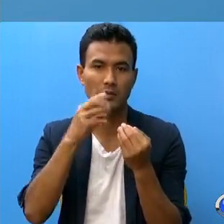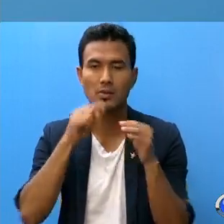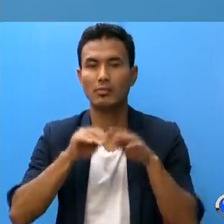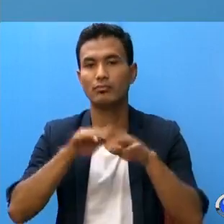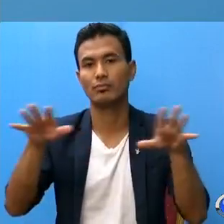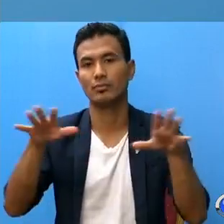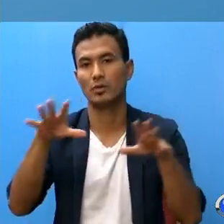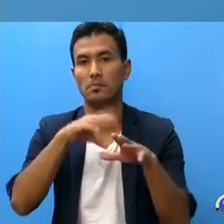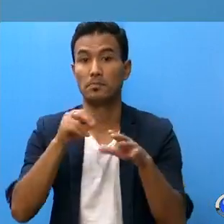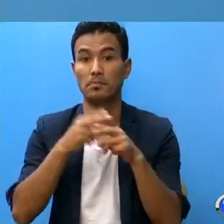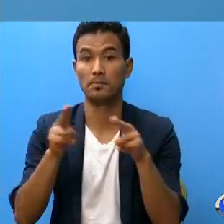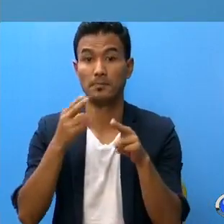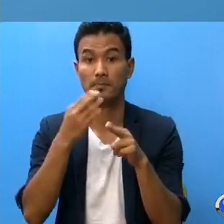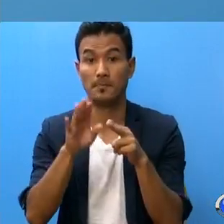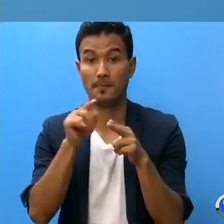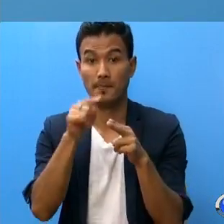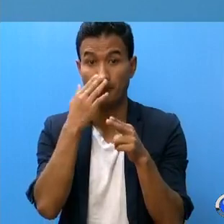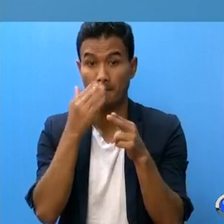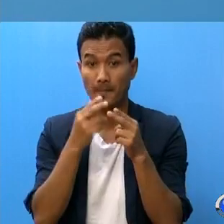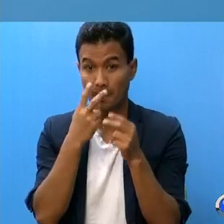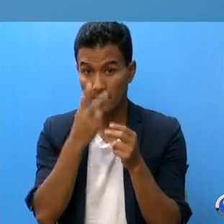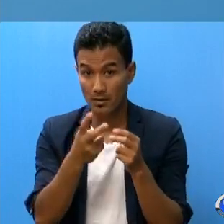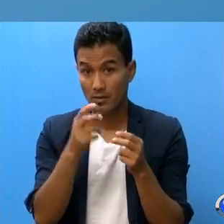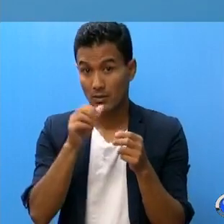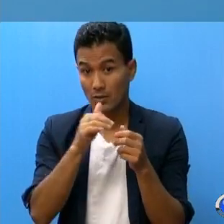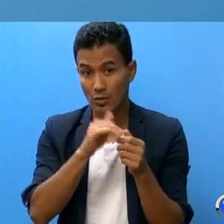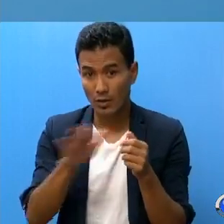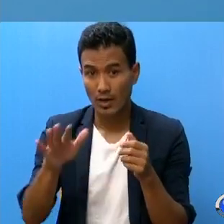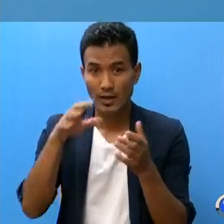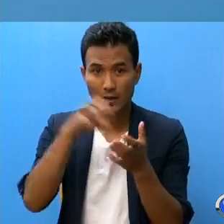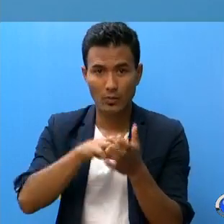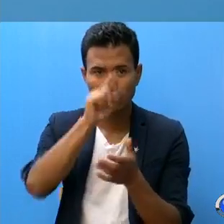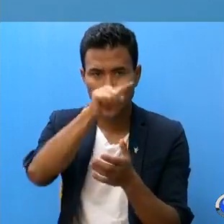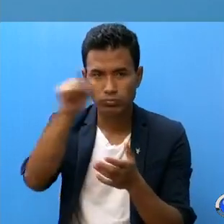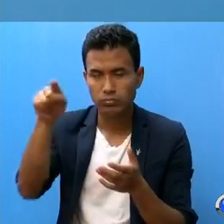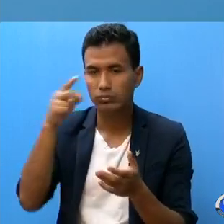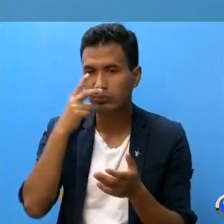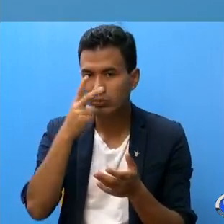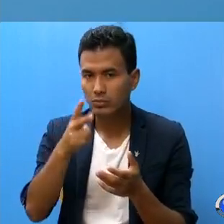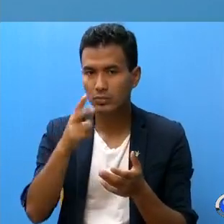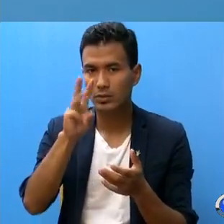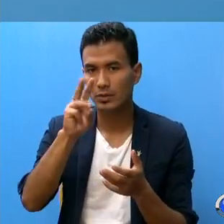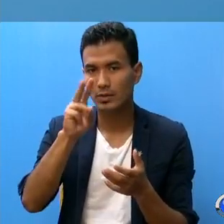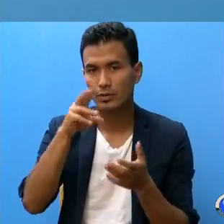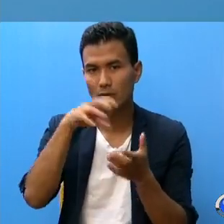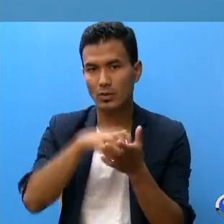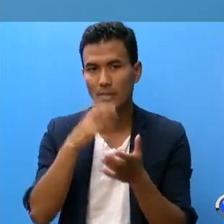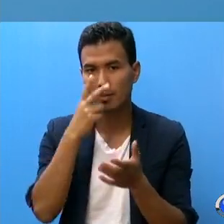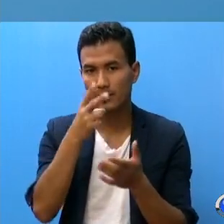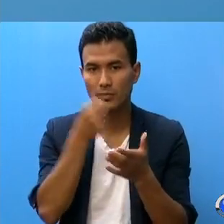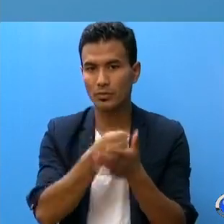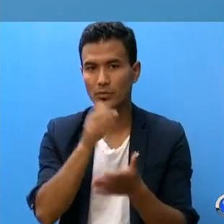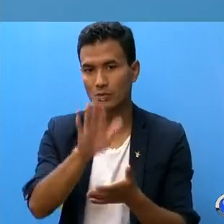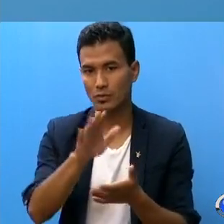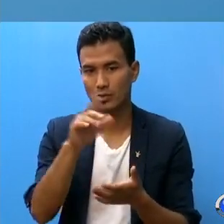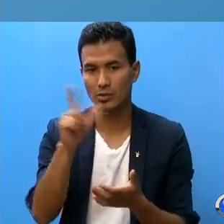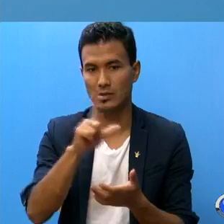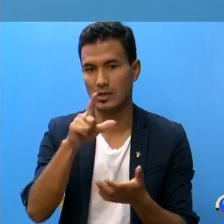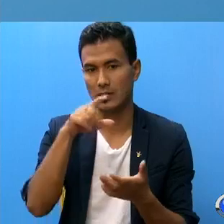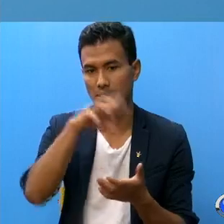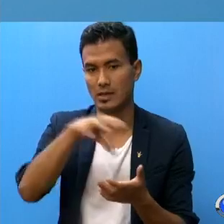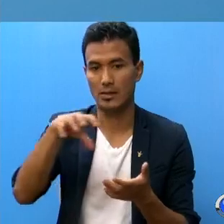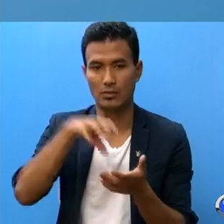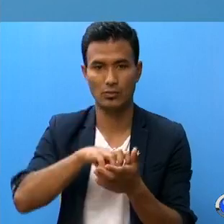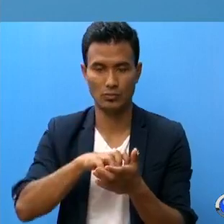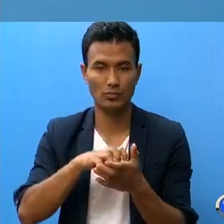इस विट निस्टाव द्राउको बेलत और में आमी थौर श्टेज़ना पुए लोकल ट्रास्बिशन